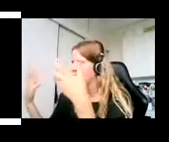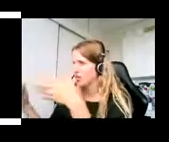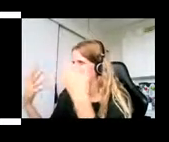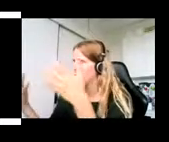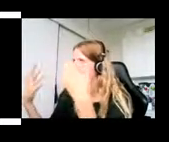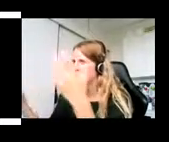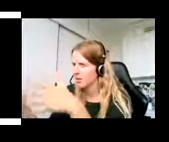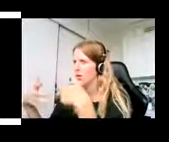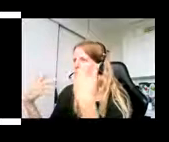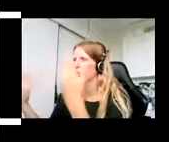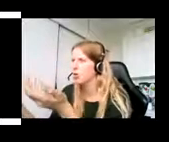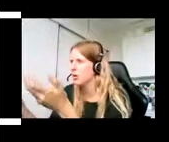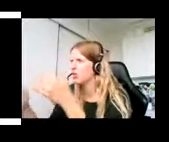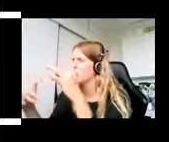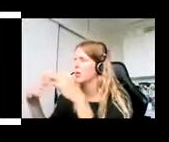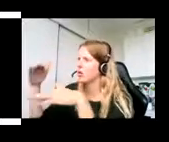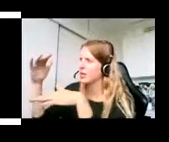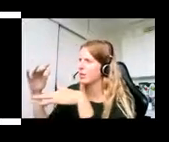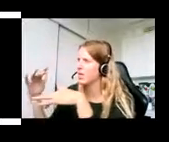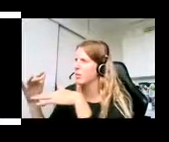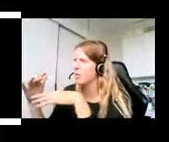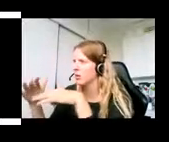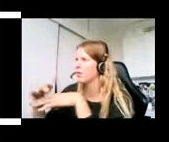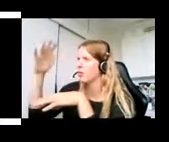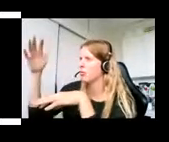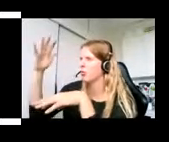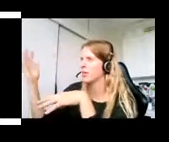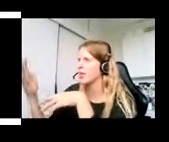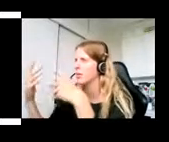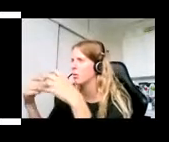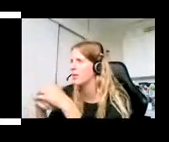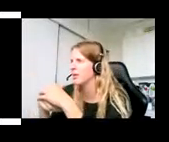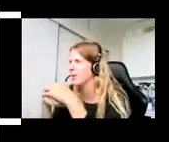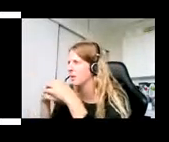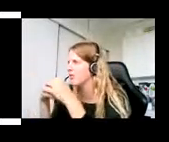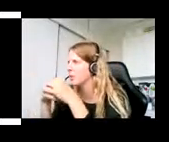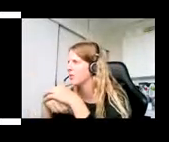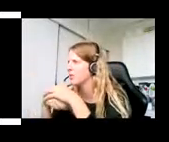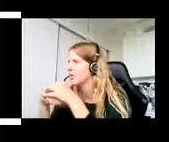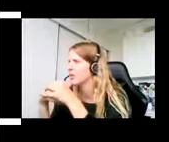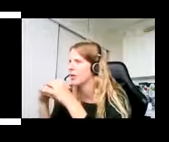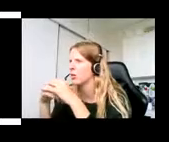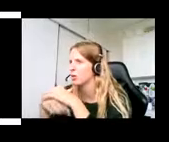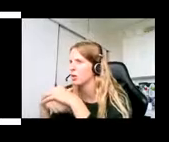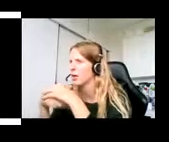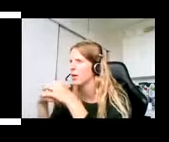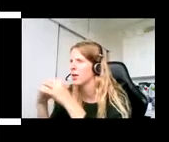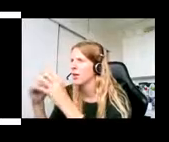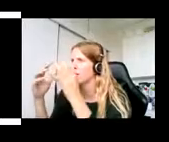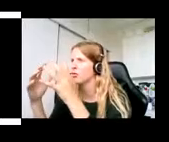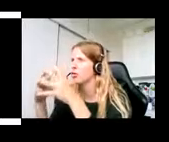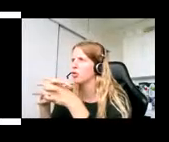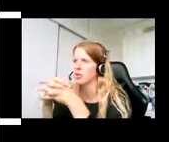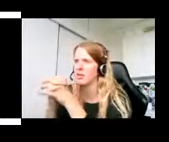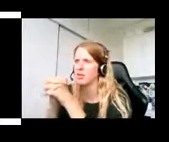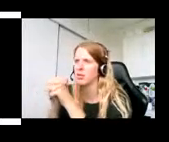capaciteiten denken dat ze al ontwikkeld zijn, dat ze dat allemaal kunnen en gaan zo meer verwachtingen hebben en vooral naar hun volgende jaren. En wij willen die kansen niet afnemen van die 14-jarigen om toch nog